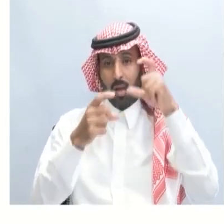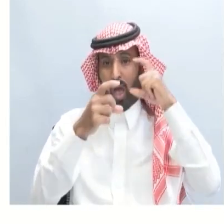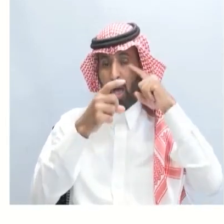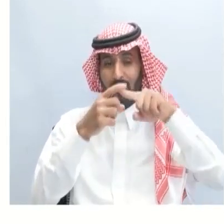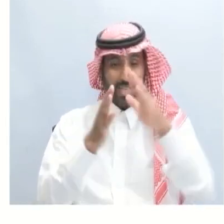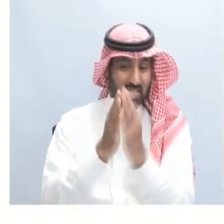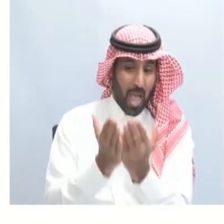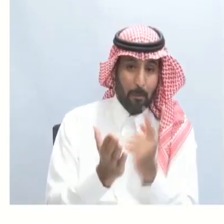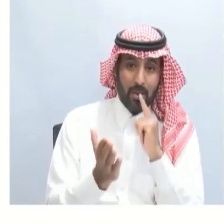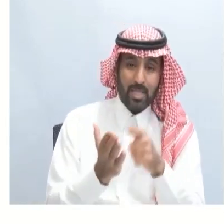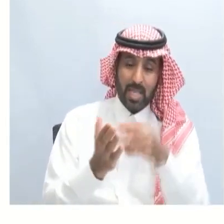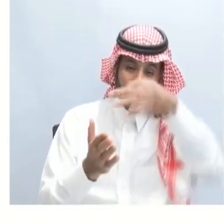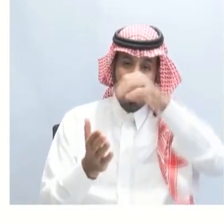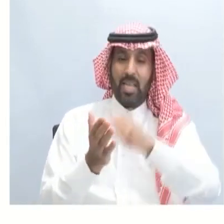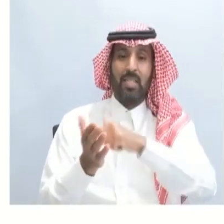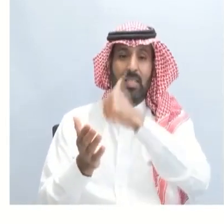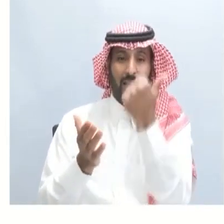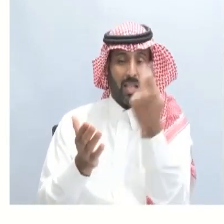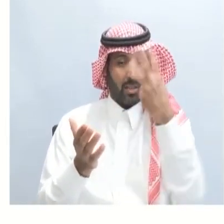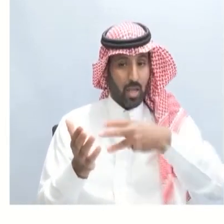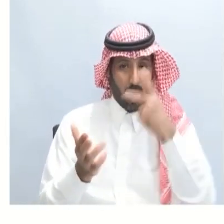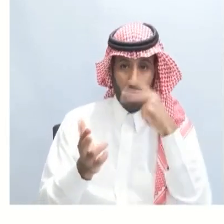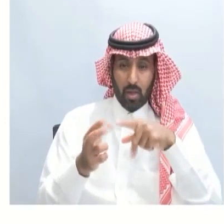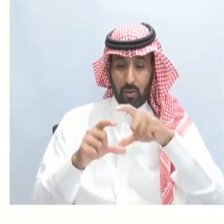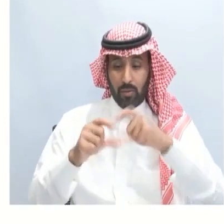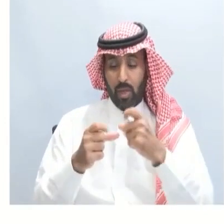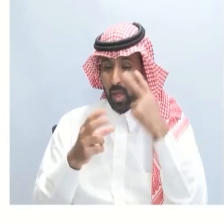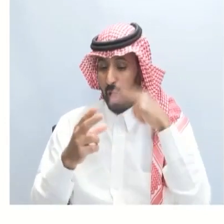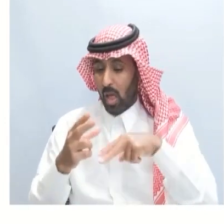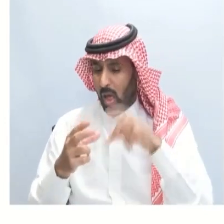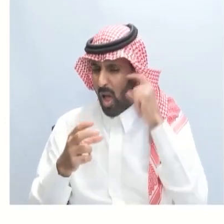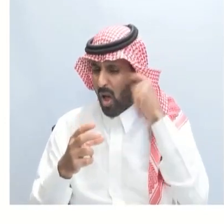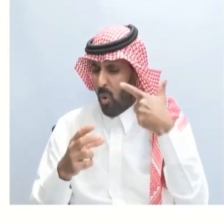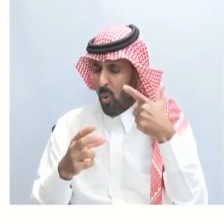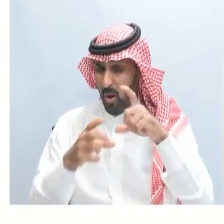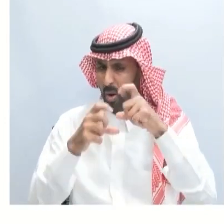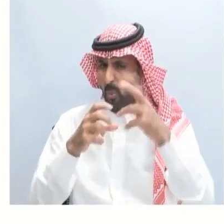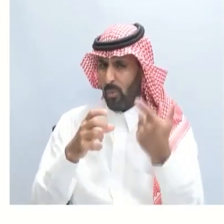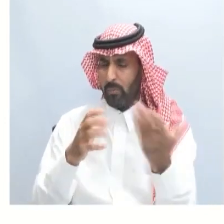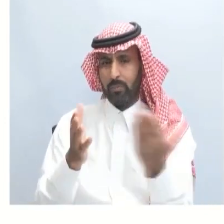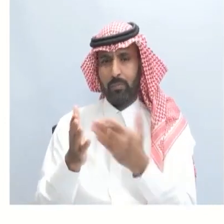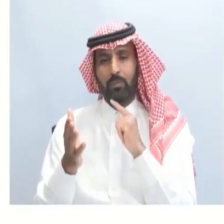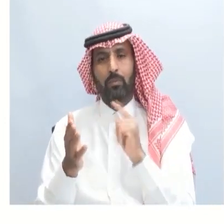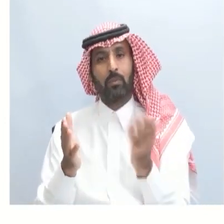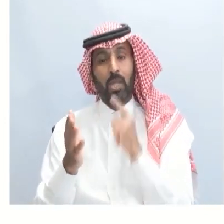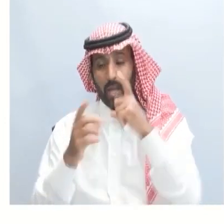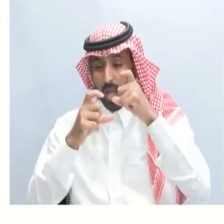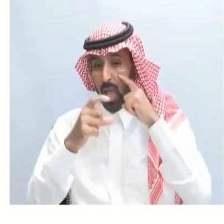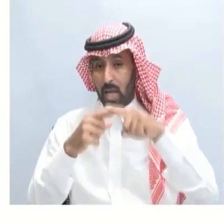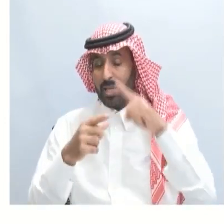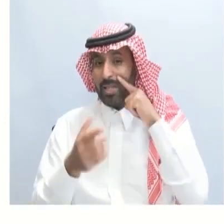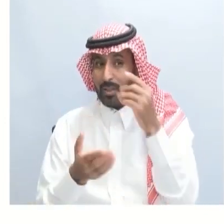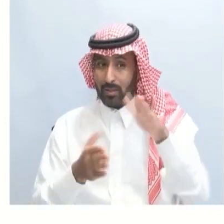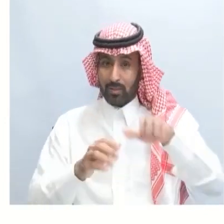في كتابك افتح كتابك صفحه 36 انظر لهذه الصوره تعرف عليها صوره ماذا هذه احسنتم هي صوره